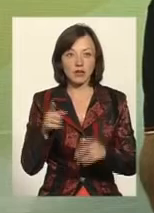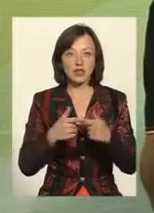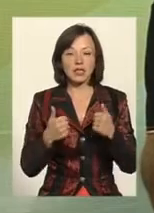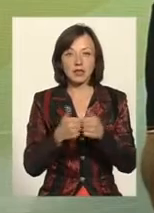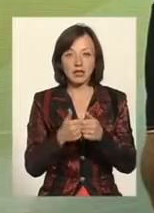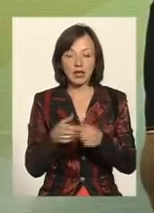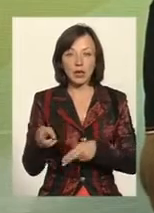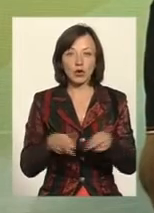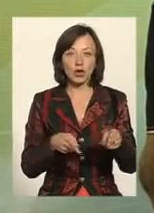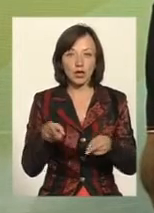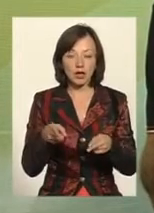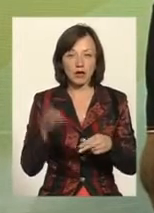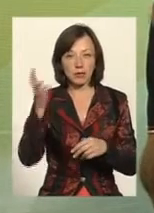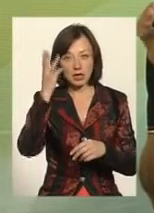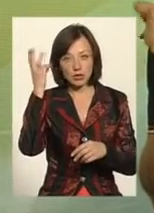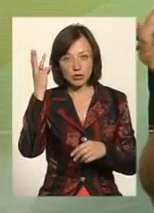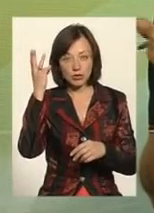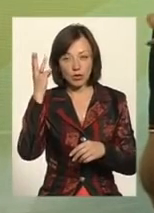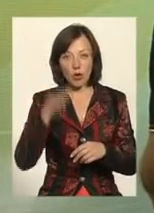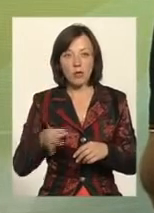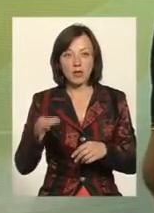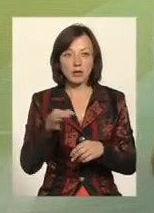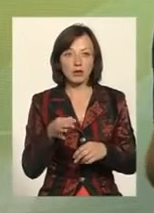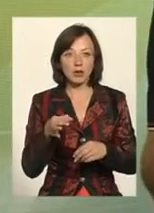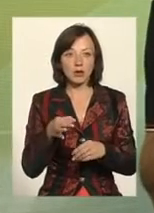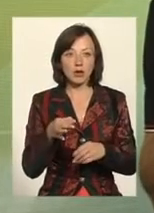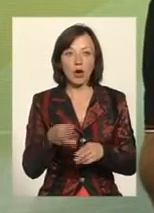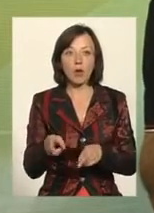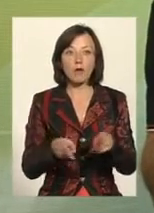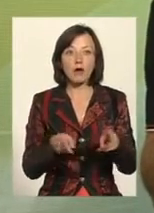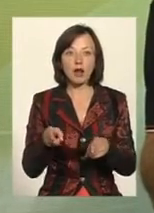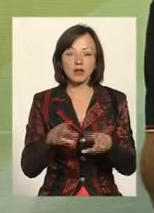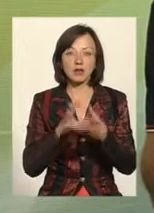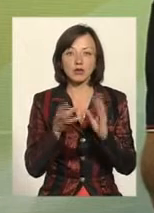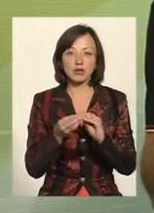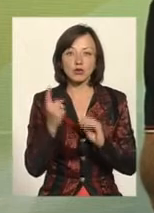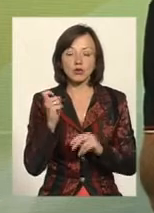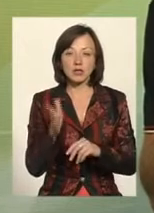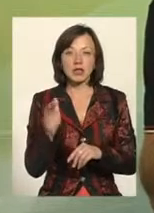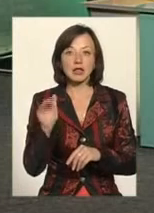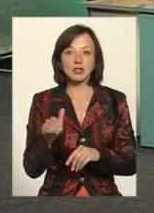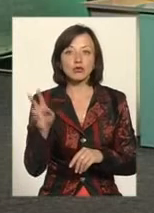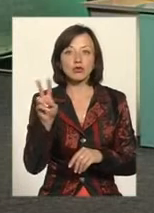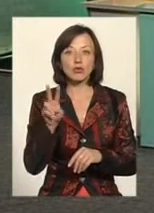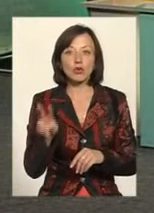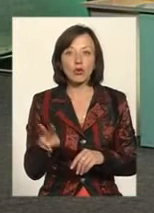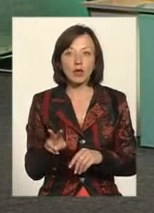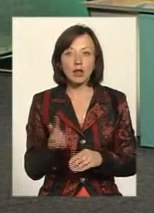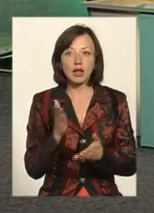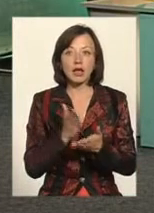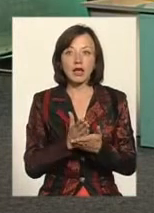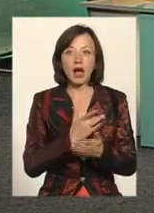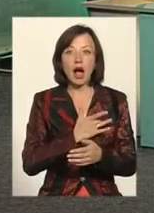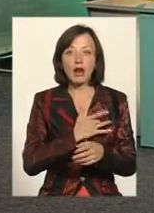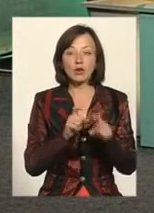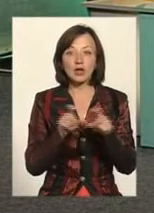відділення кардіохірургії Хмельницької обласної. Mm-hmm. От. Операція йому обійшлося разом з усім 150 тисяч доларів. І є